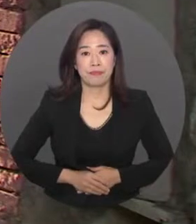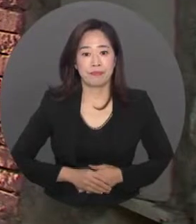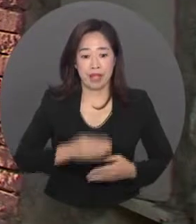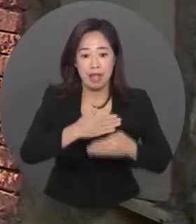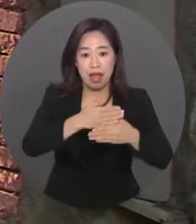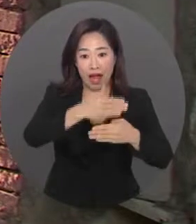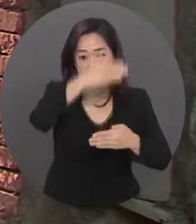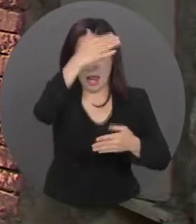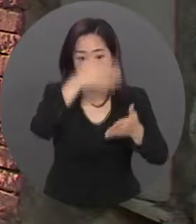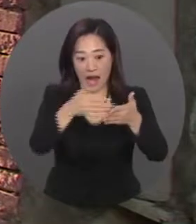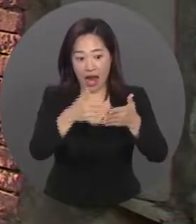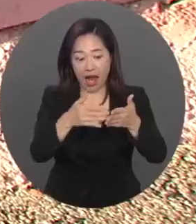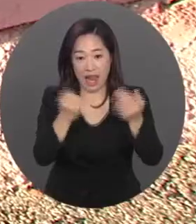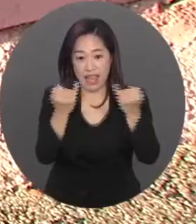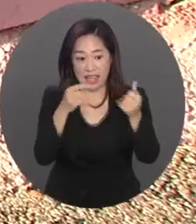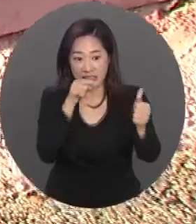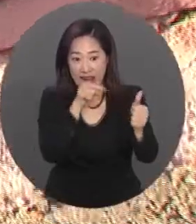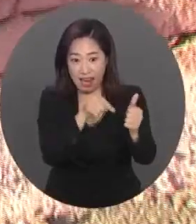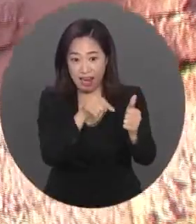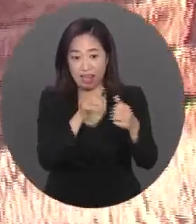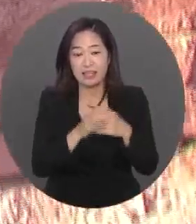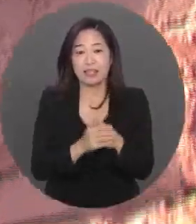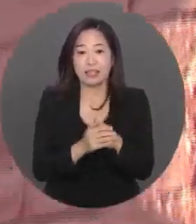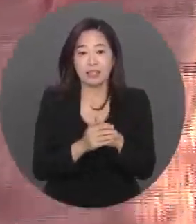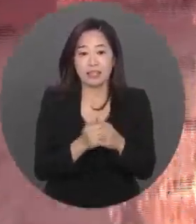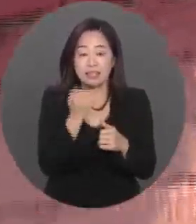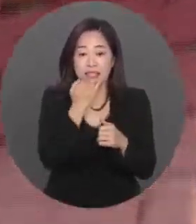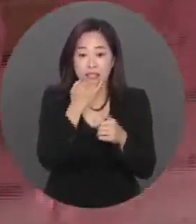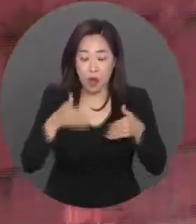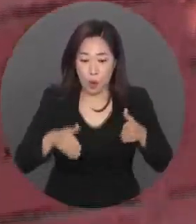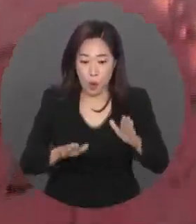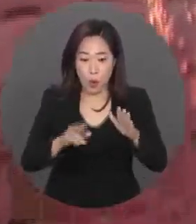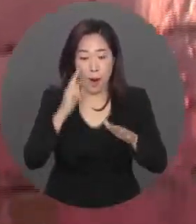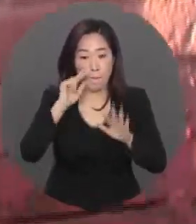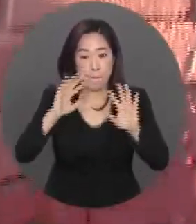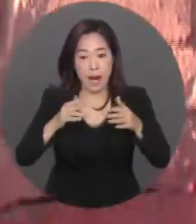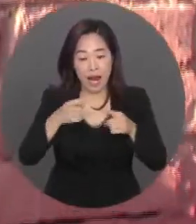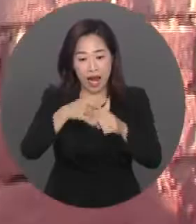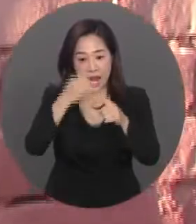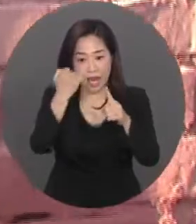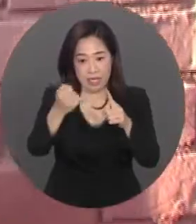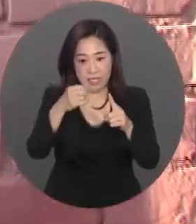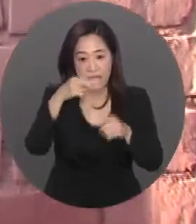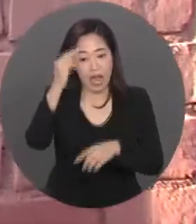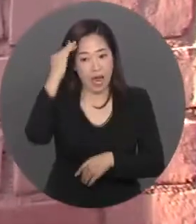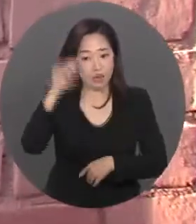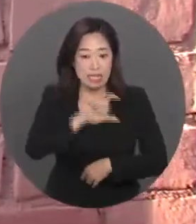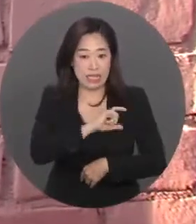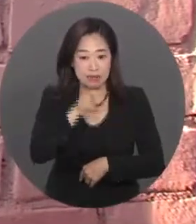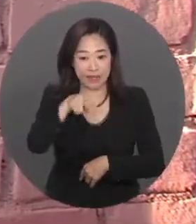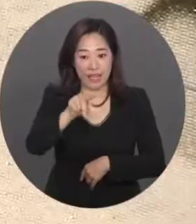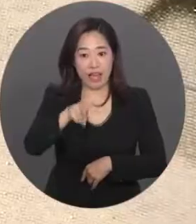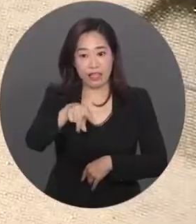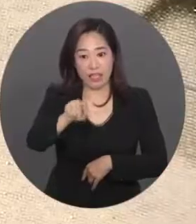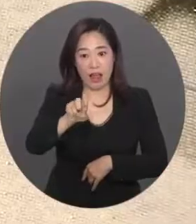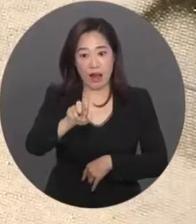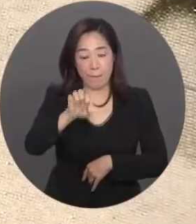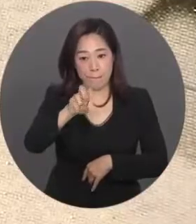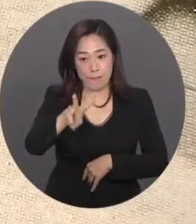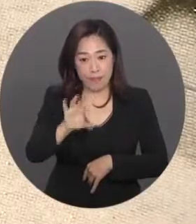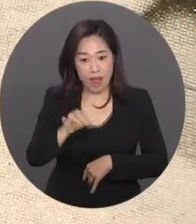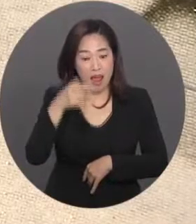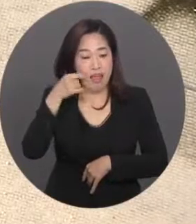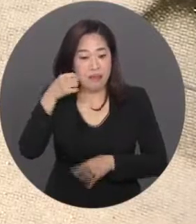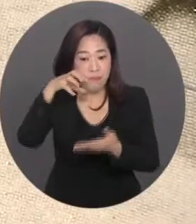담장 벽화 속의 이 여성. 독일 출신의 미국 간호사로 한국 이름은 서서평입니다.